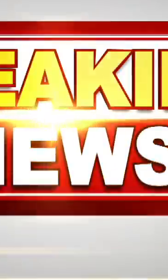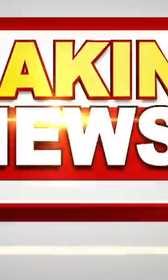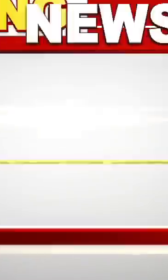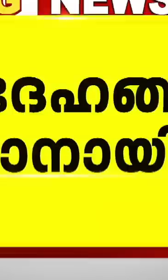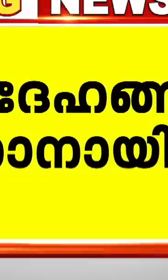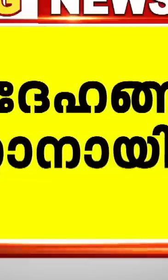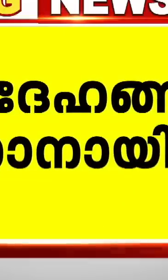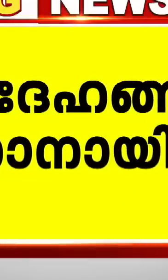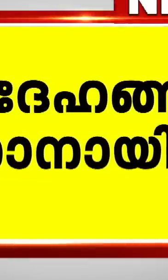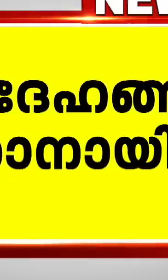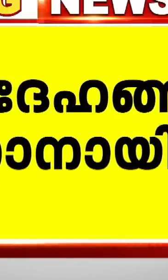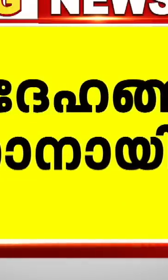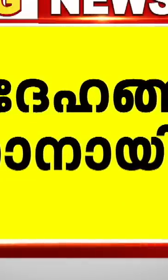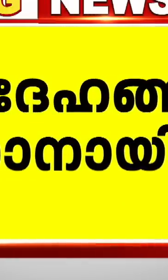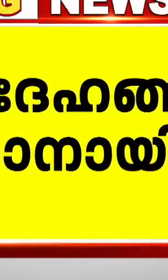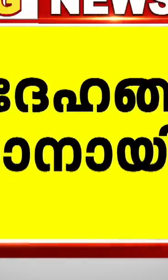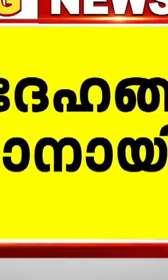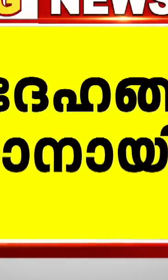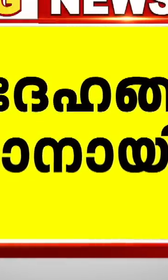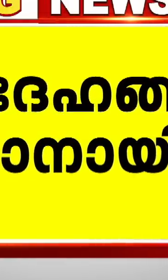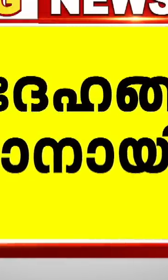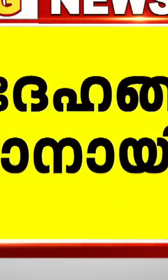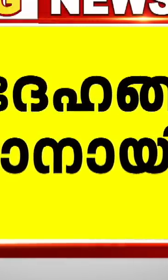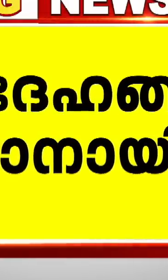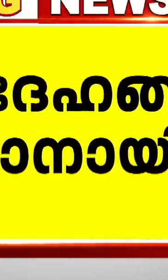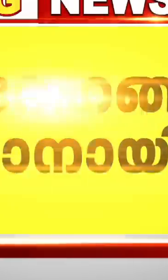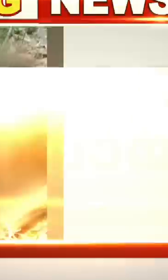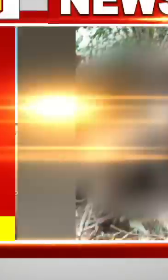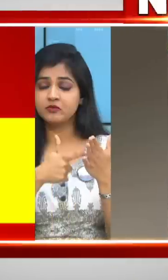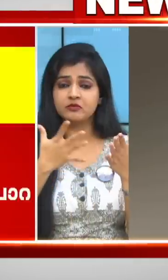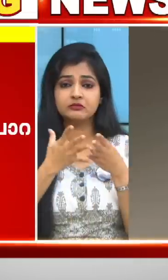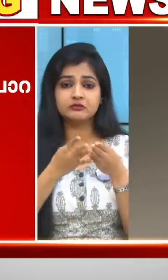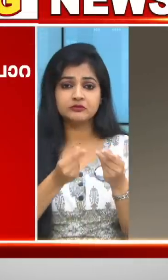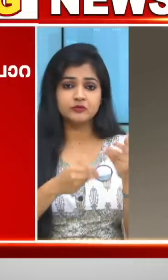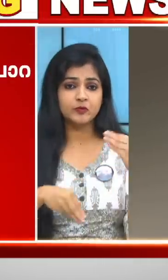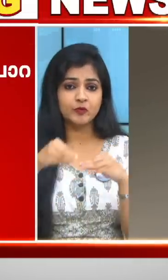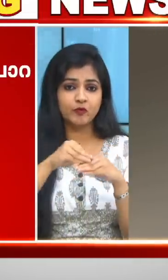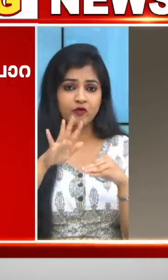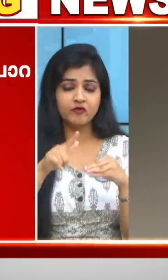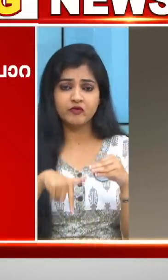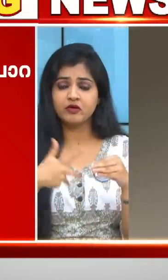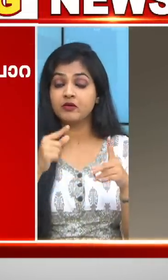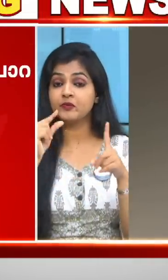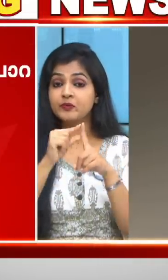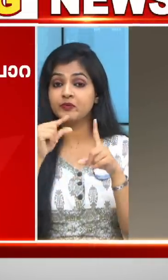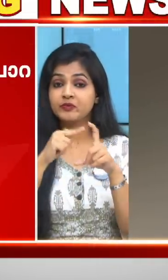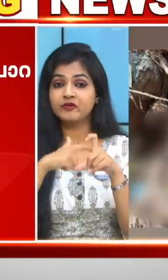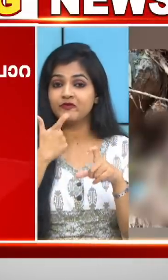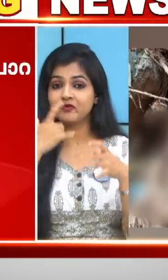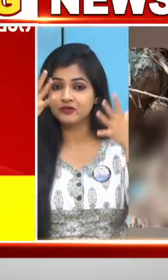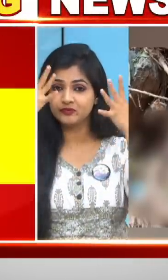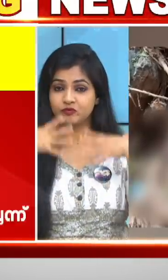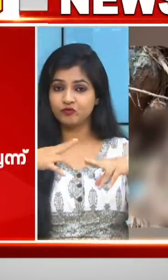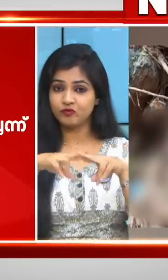മാറ്റാൻ കഴിയില്ല എന്നവർ അറിയിച്ചു. കാരണം അത്രമാത്രം ജീർണിച്ച അവസ്ഥയിലാണ് മൃതദേഹ ഭാഗങ്ങളുള്ളത്. PPE കിറ്റ് ഇല്ലാതെ മറ്റൊരു നടപടിയിലേക്ക്